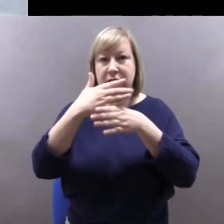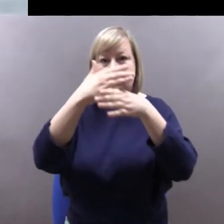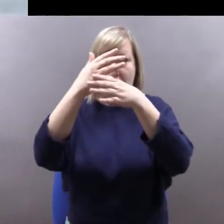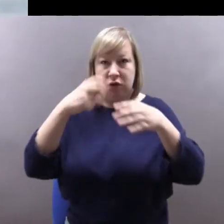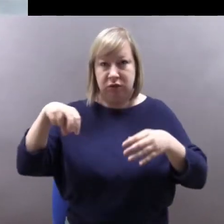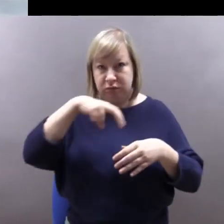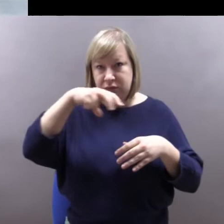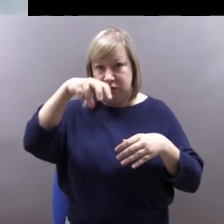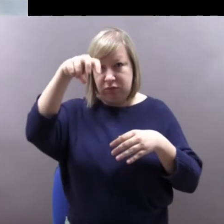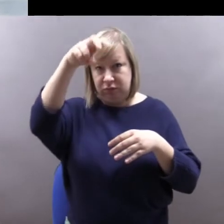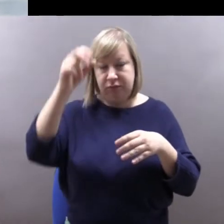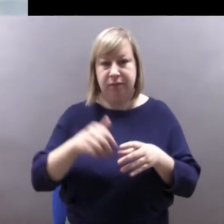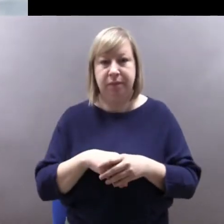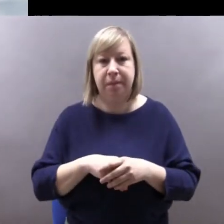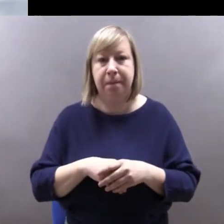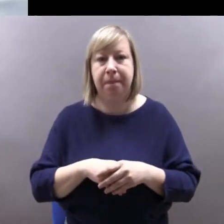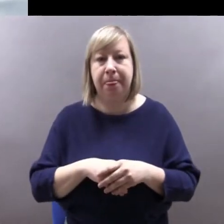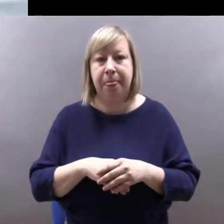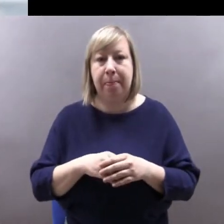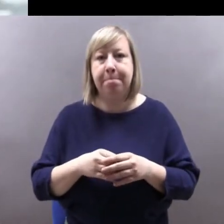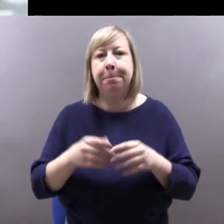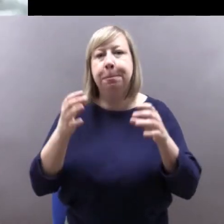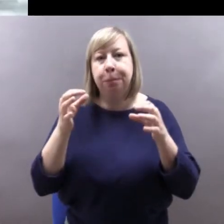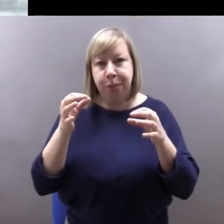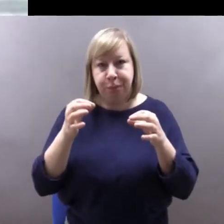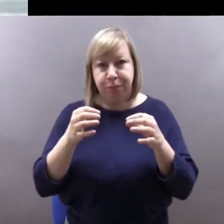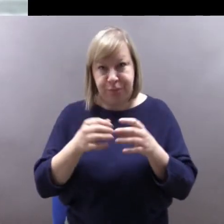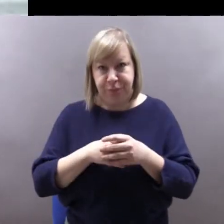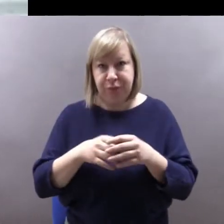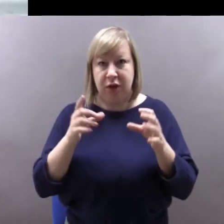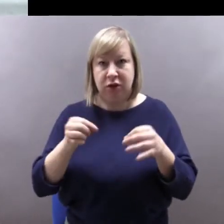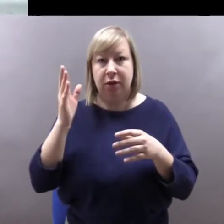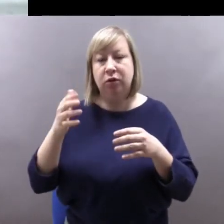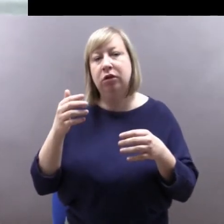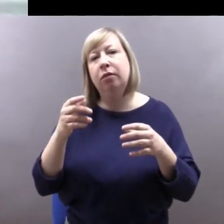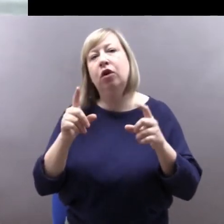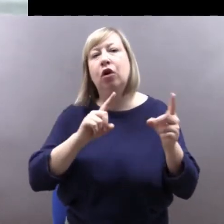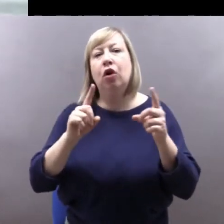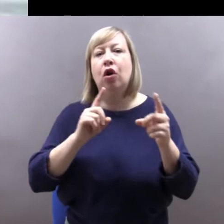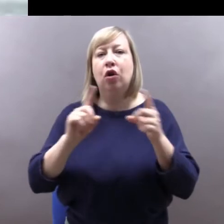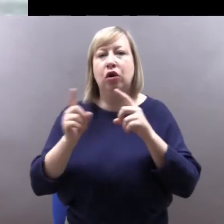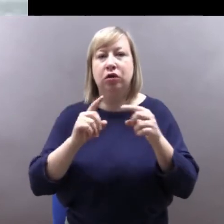pewnie zaprosimy Cię, jak będziemy rozmawiać o parkingowych miejscach i innych